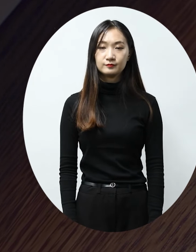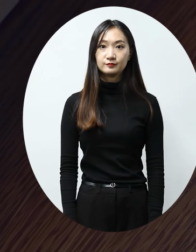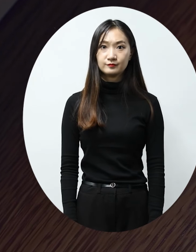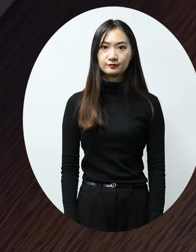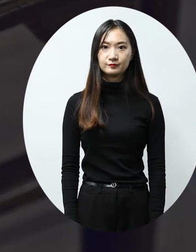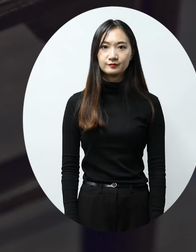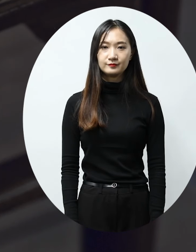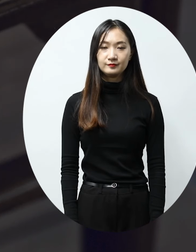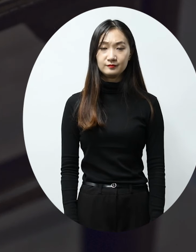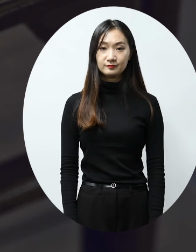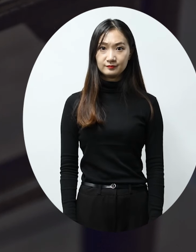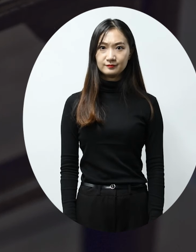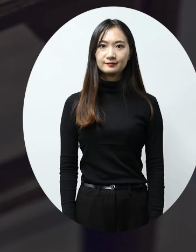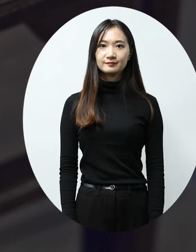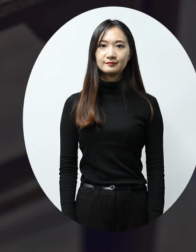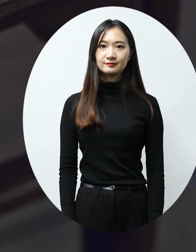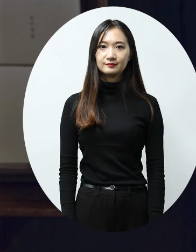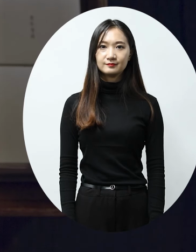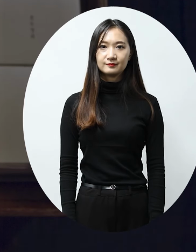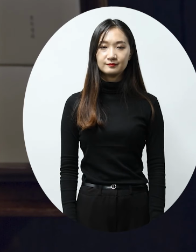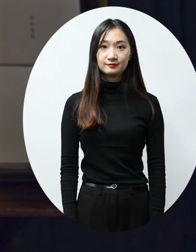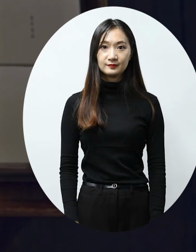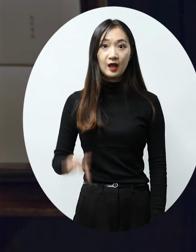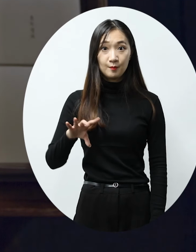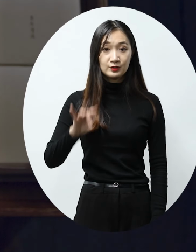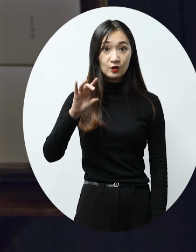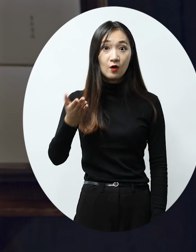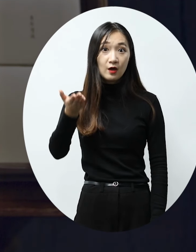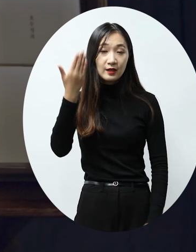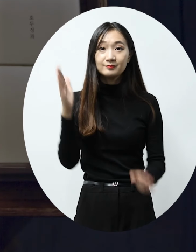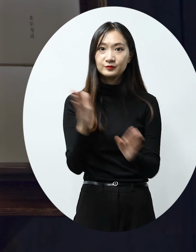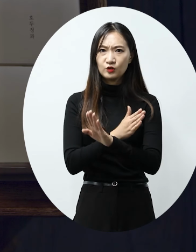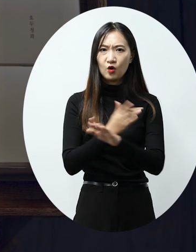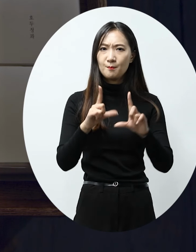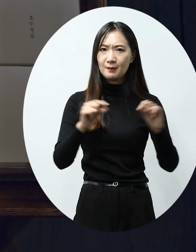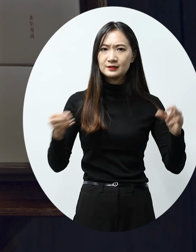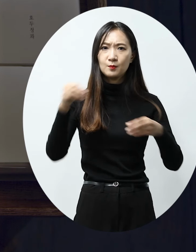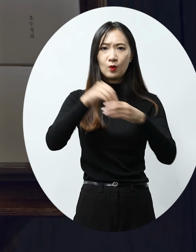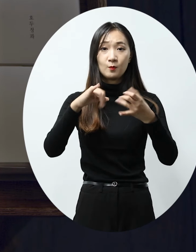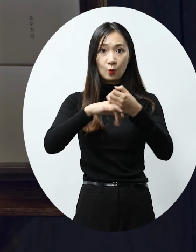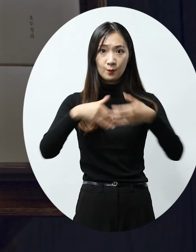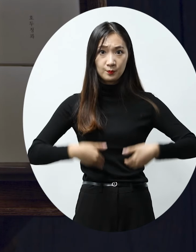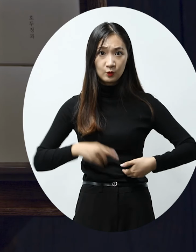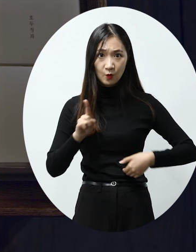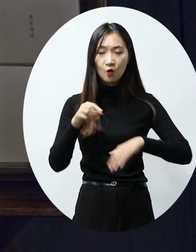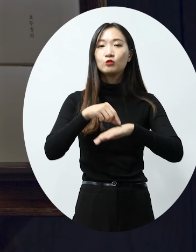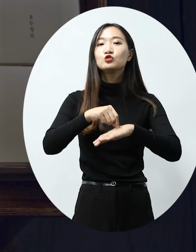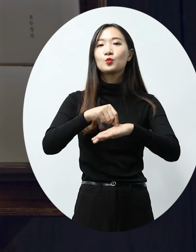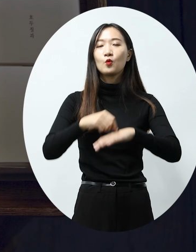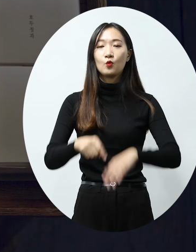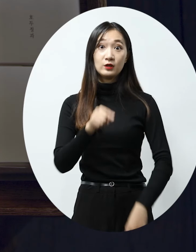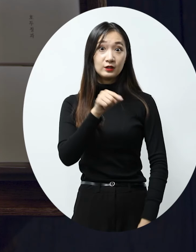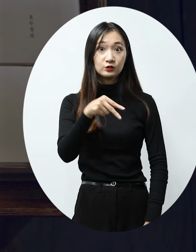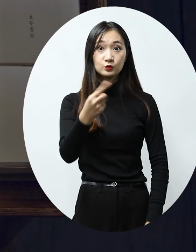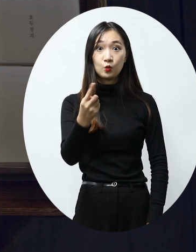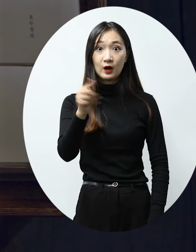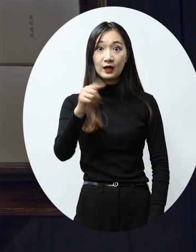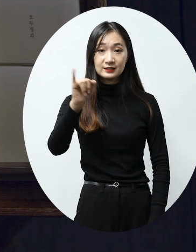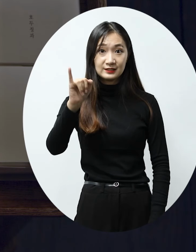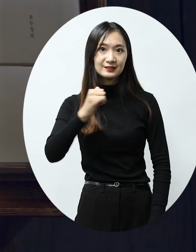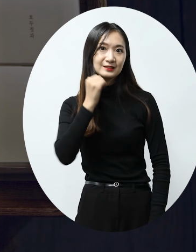궁중병가를 올리겠습니다 먼저 예로부터 잔치상에 반드시 올랐던 육포입니다 이것은